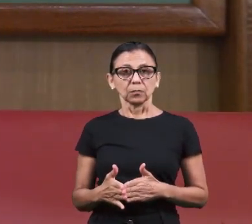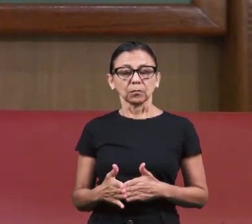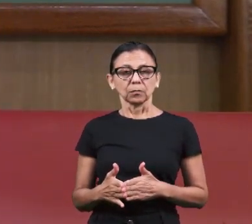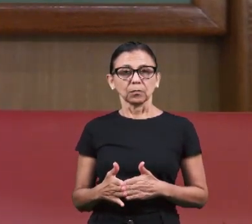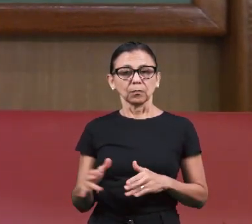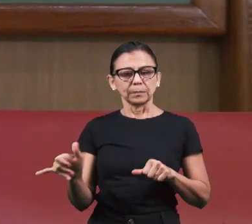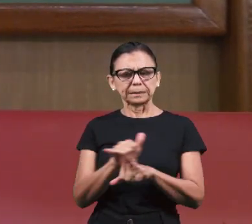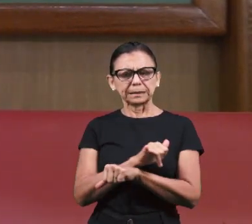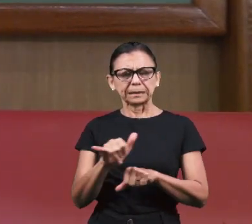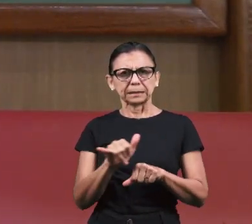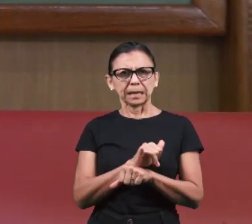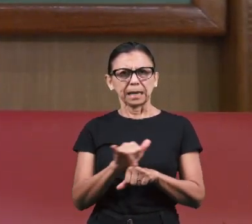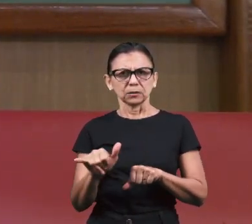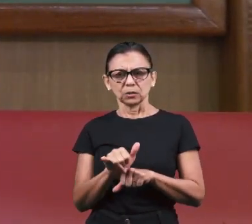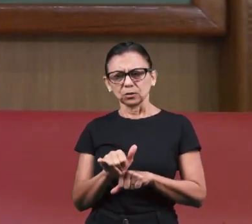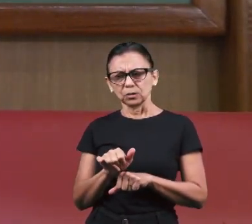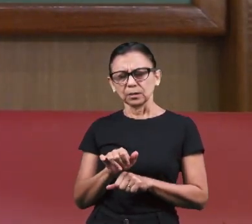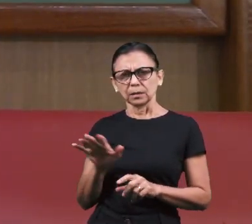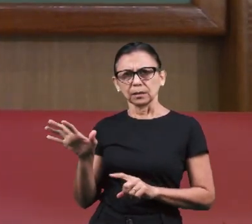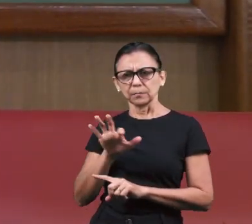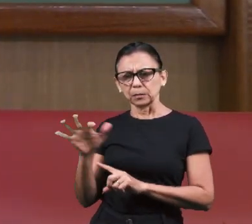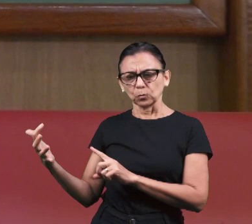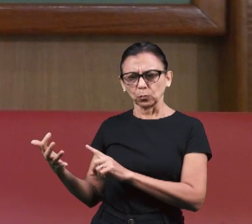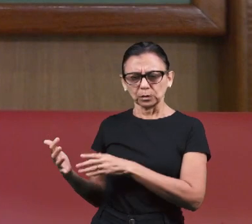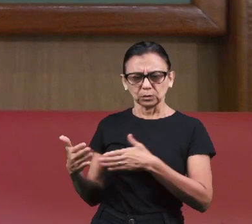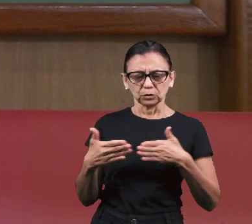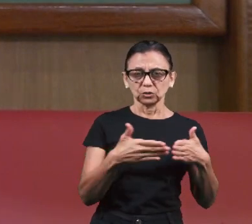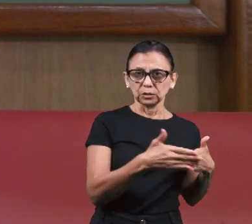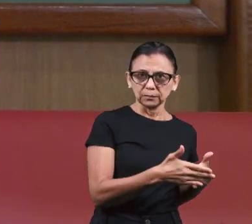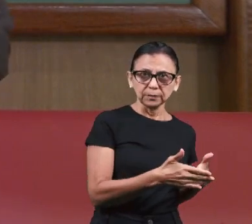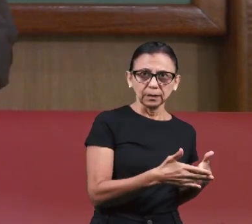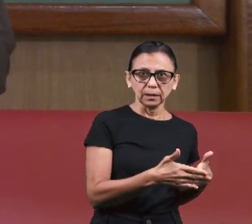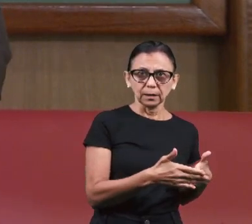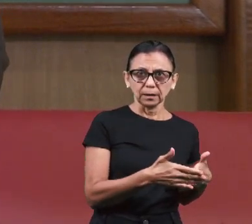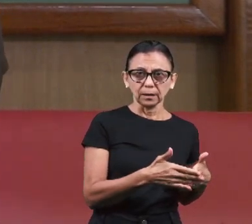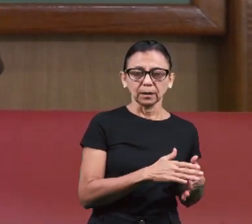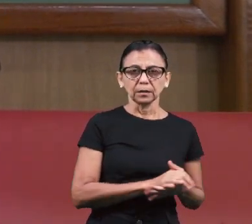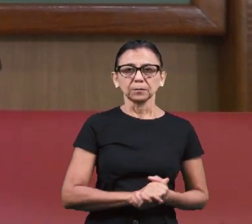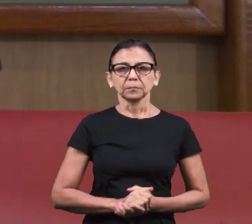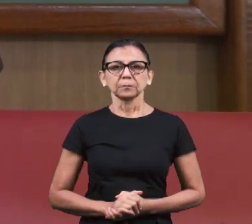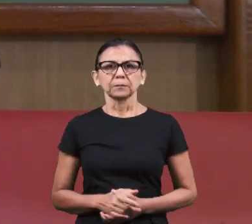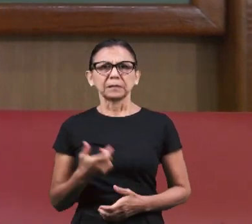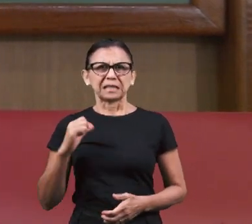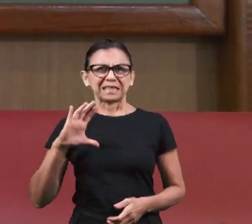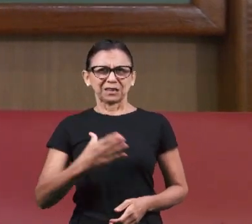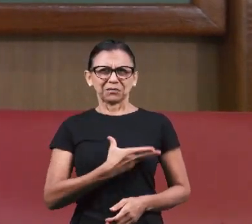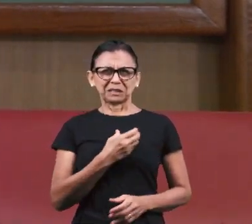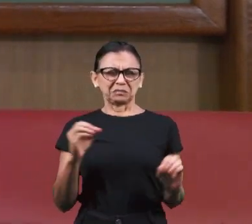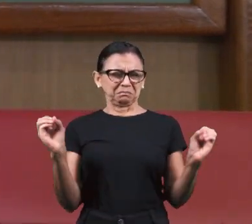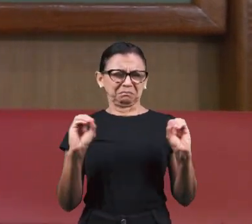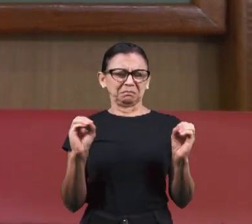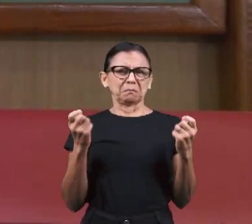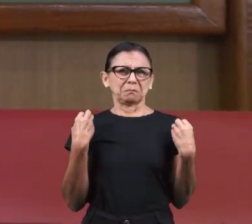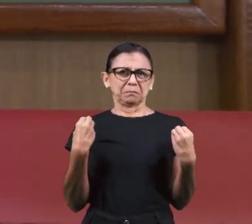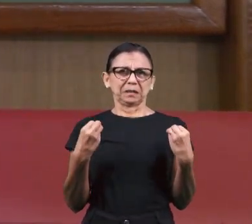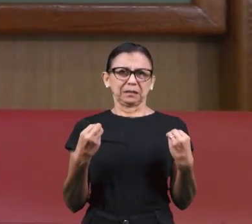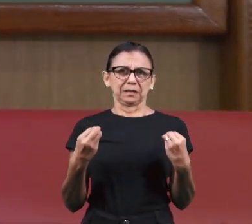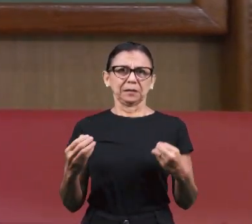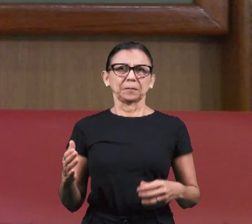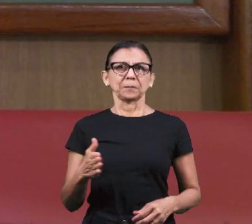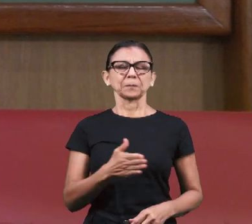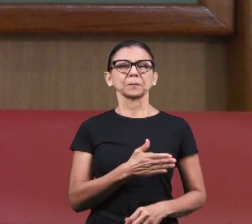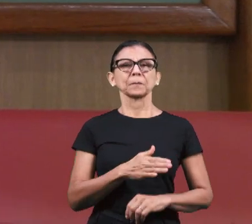deuxième. Il n'a pas été satisfait à que quelqu'un l'a sauvé. Il jure par le